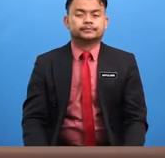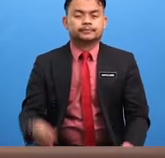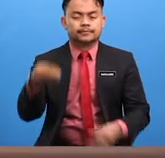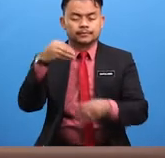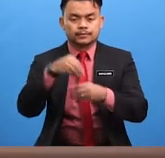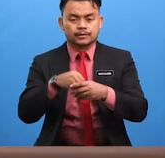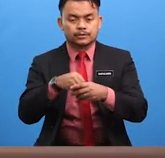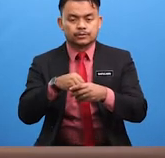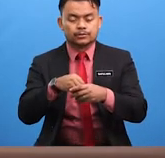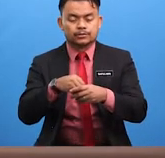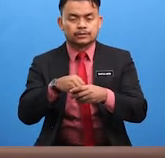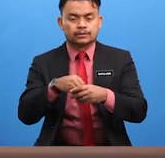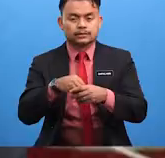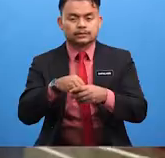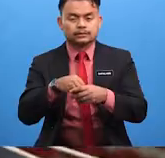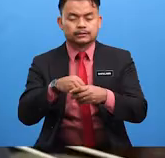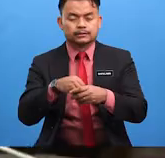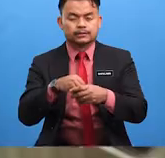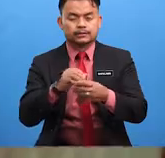anyaman, kemudian pintalkan.